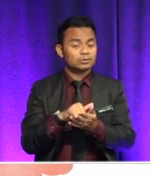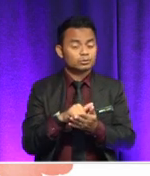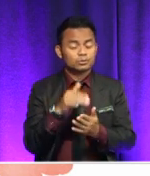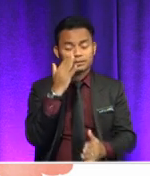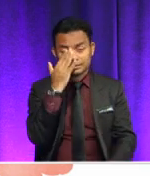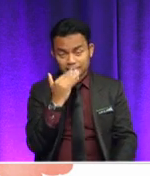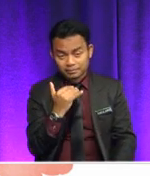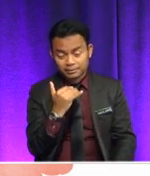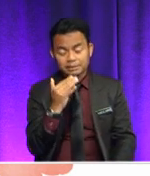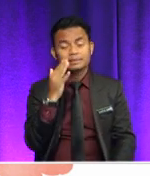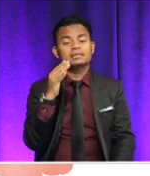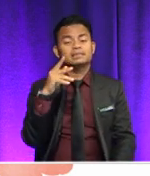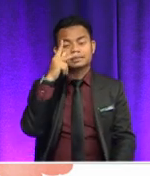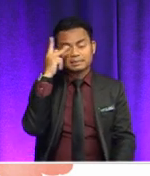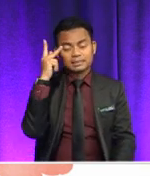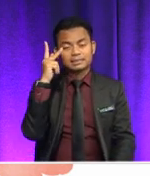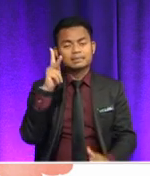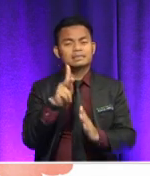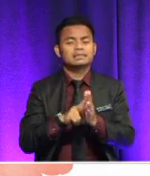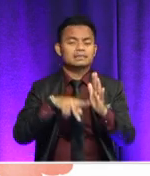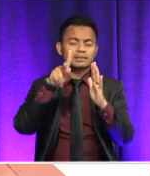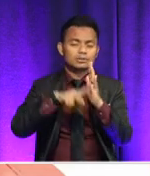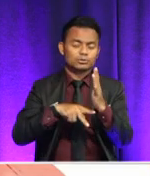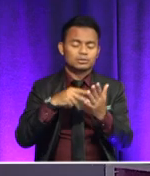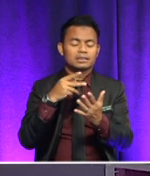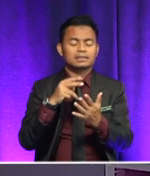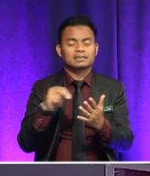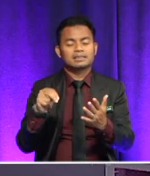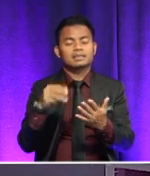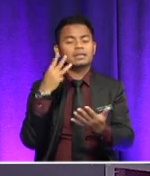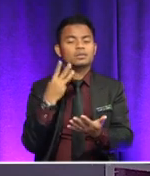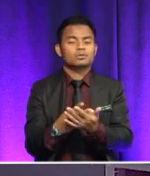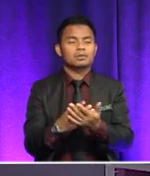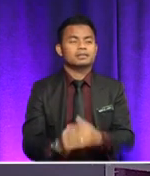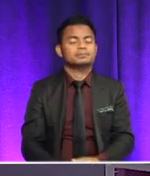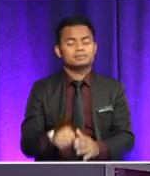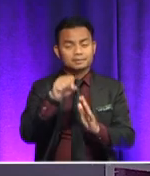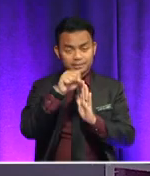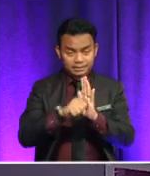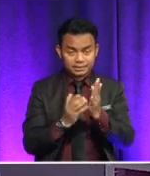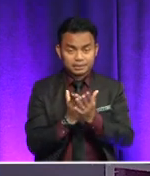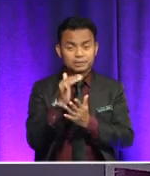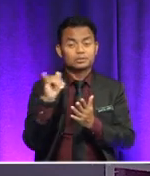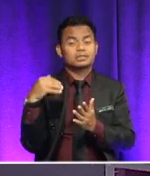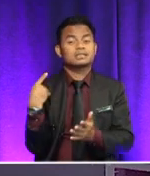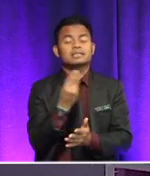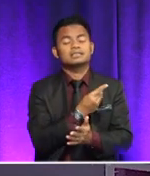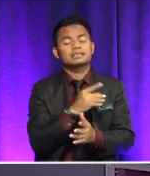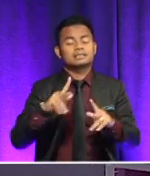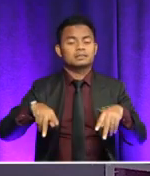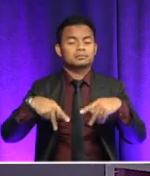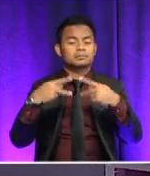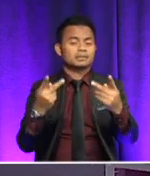contoh ayat Oke Baik seterusnya kita pergi kepada ayat majmu campuran ini bocah